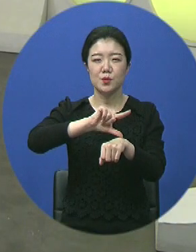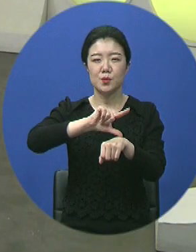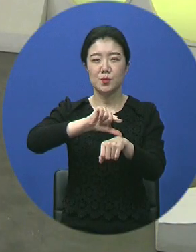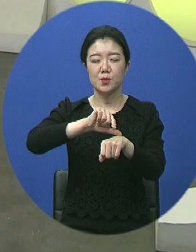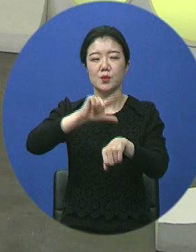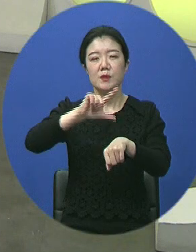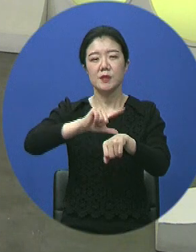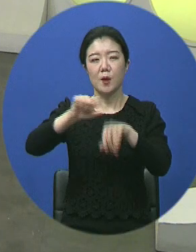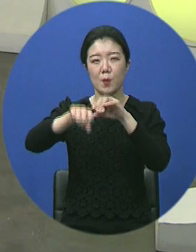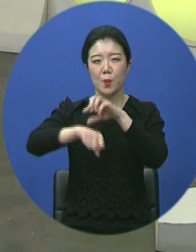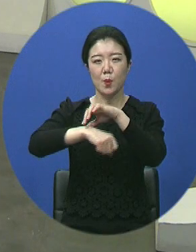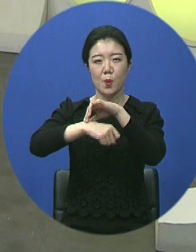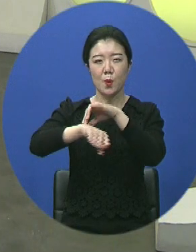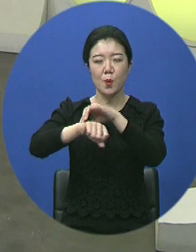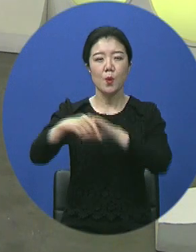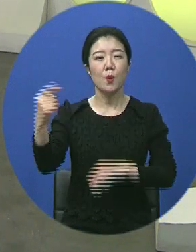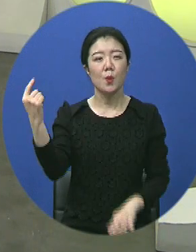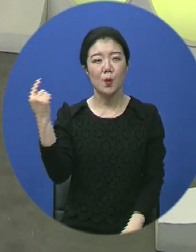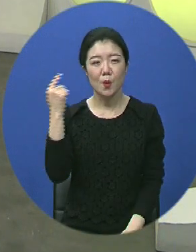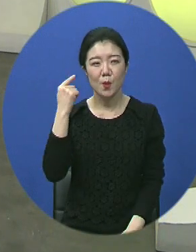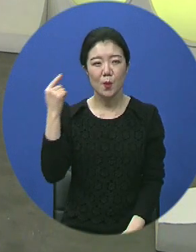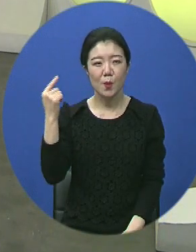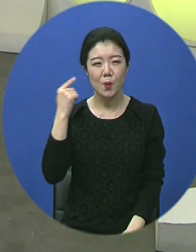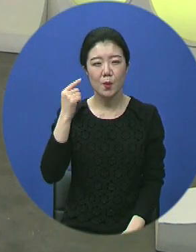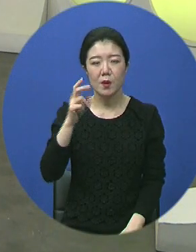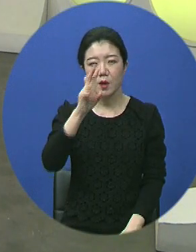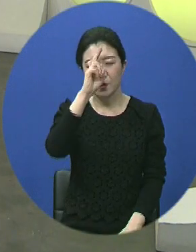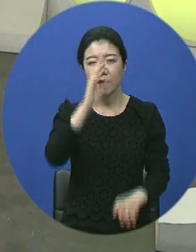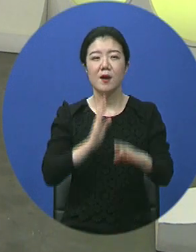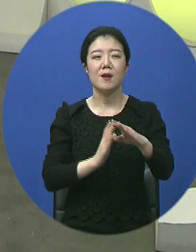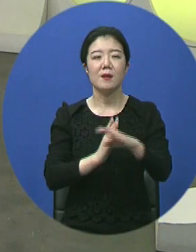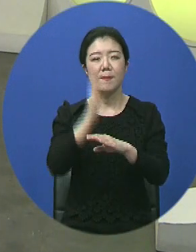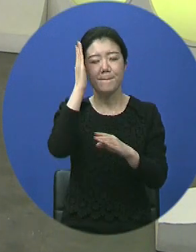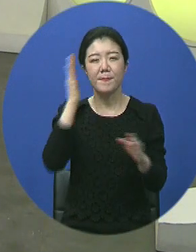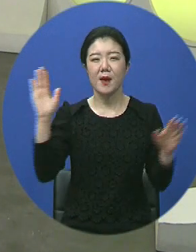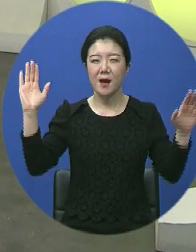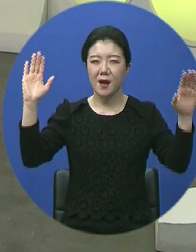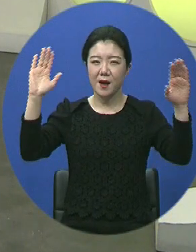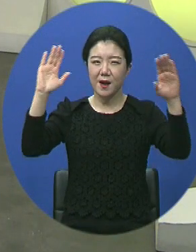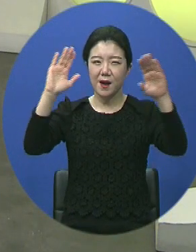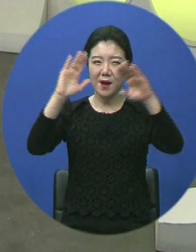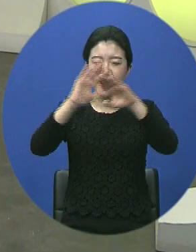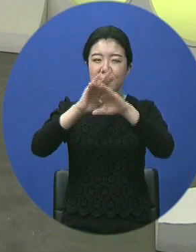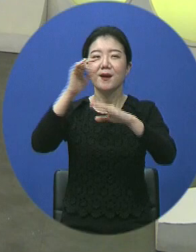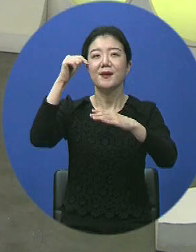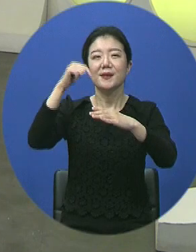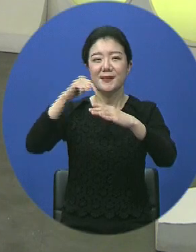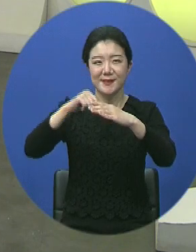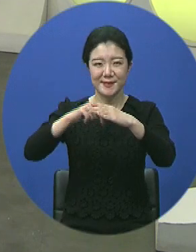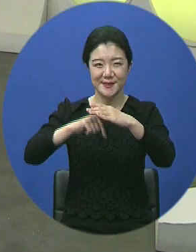째깍째깍째깍 시계 종소리 잔정 넘어 밤은 깊은